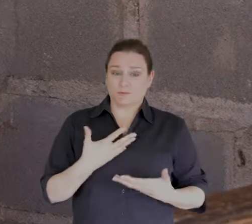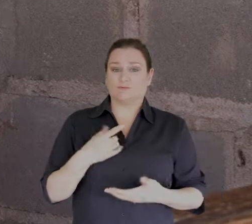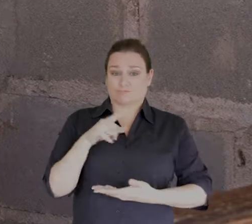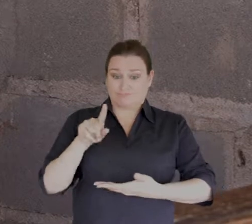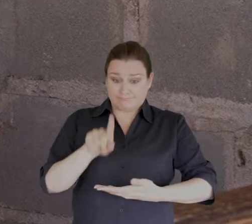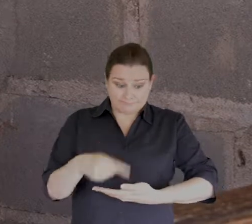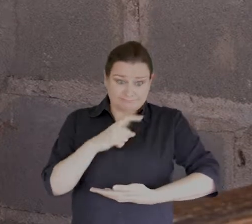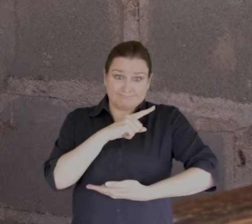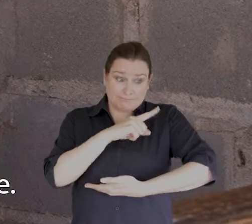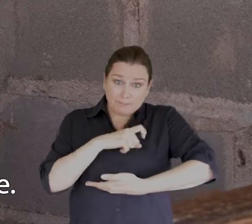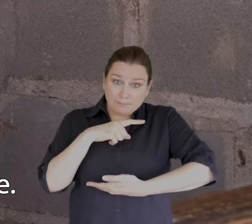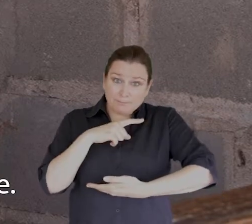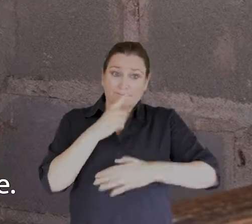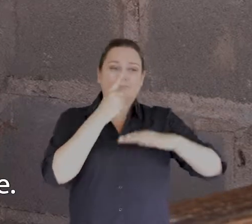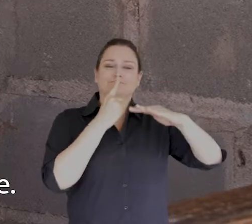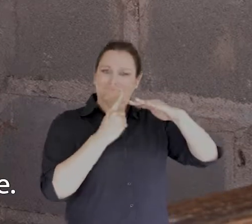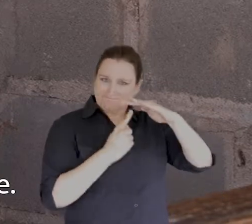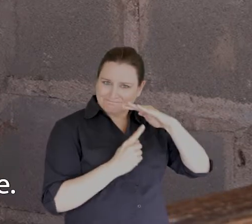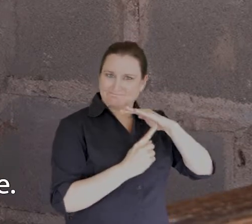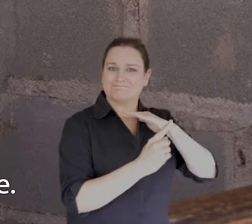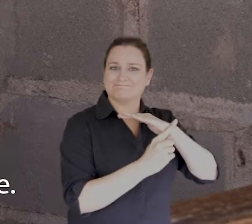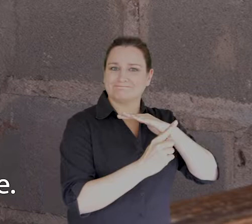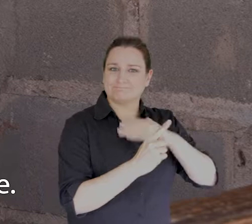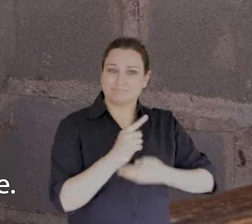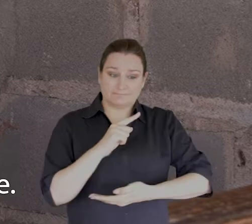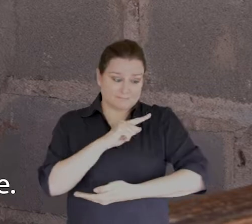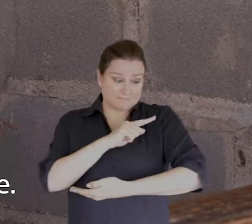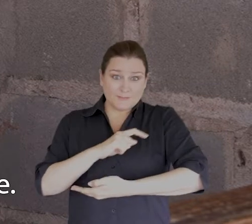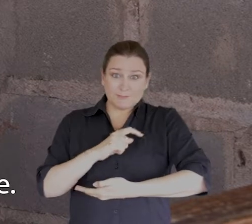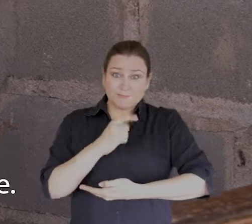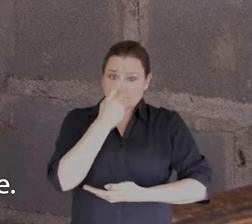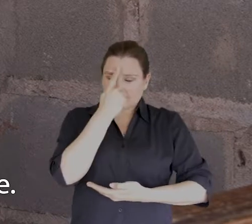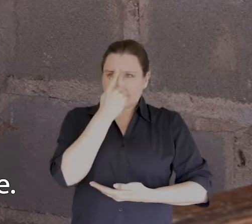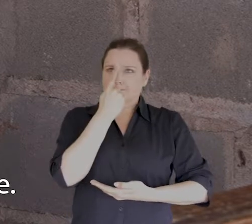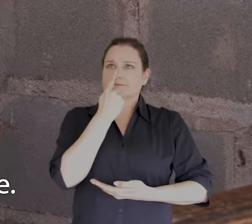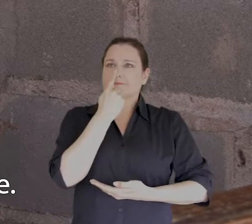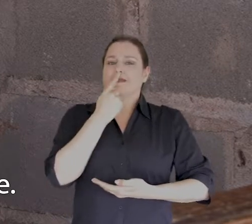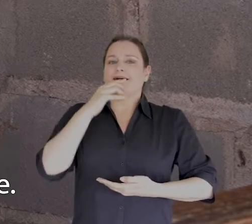waar hij nou is. Nie. Die oomblik als je hem streep,